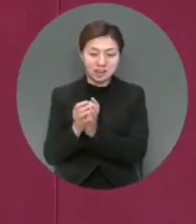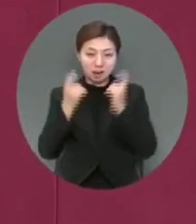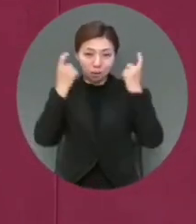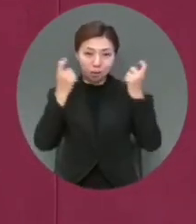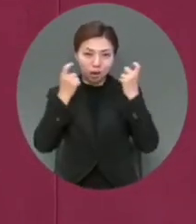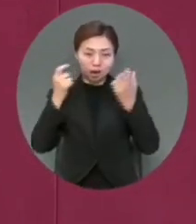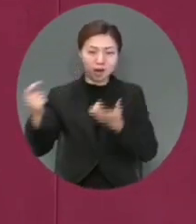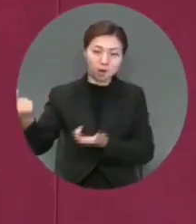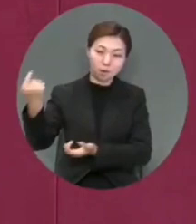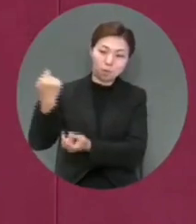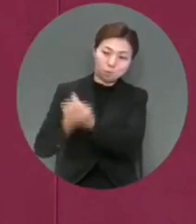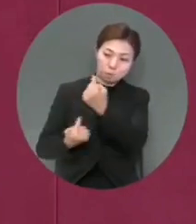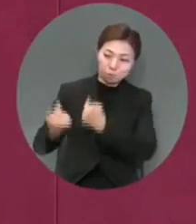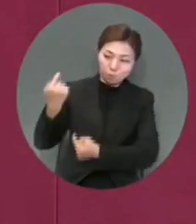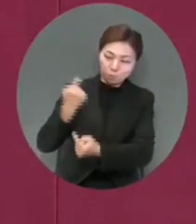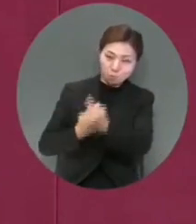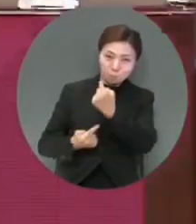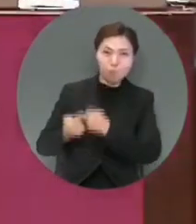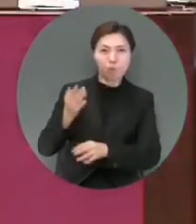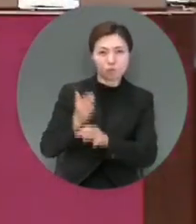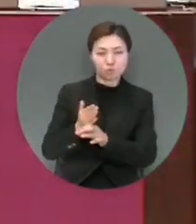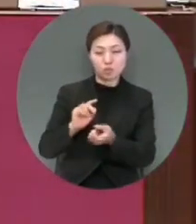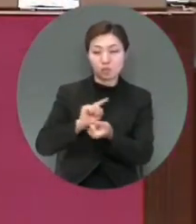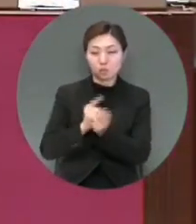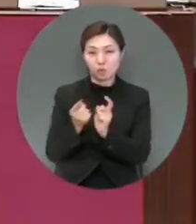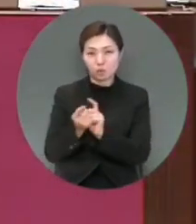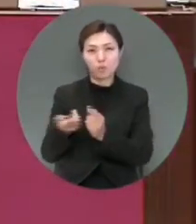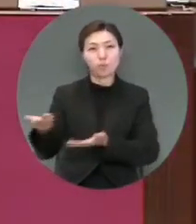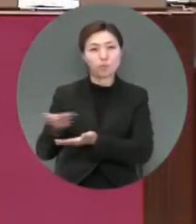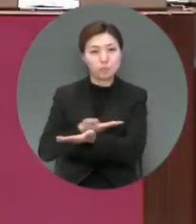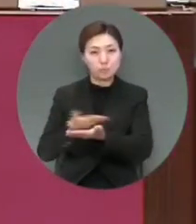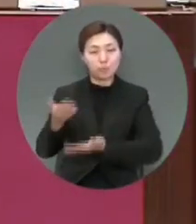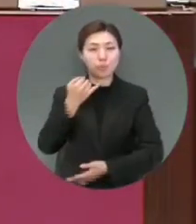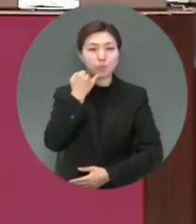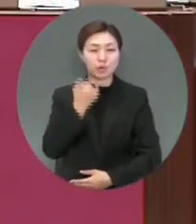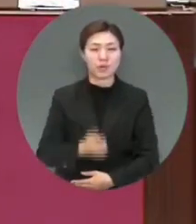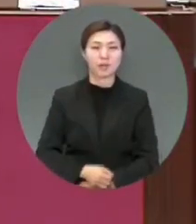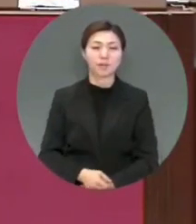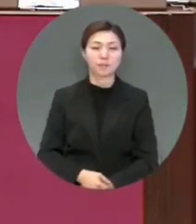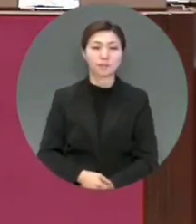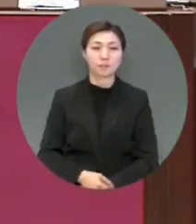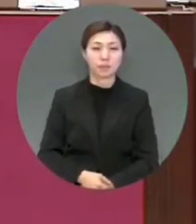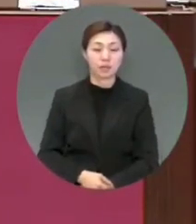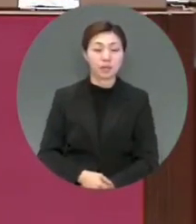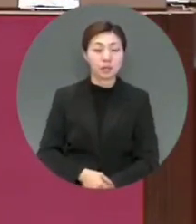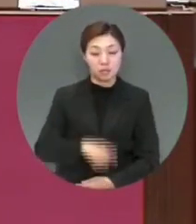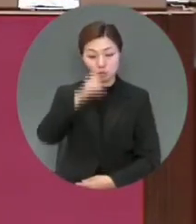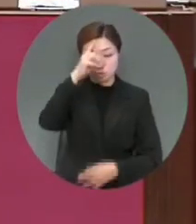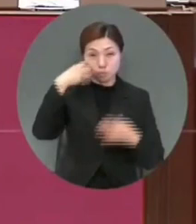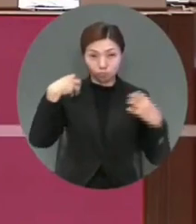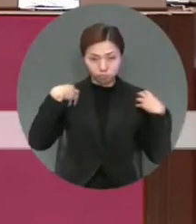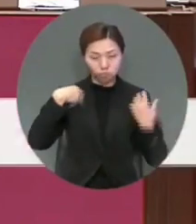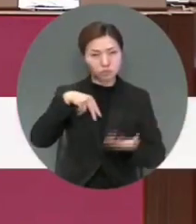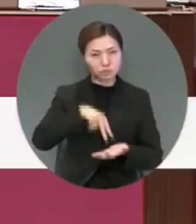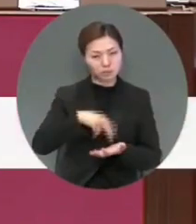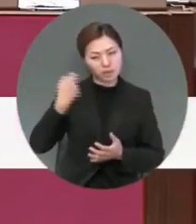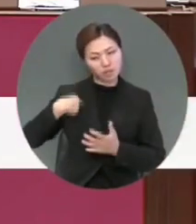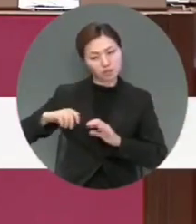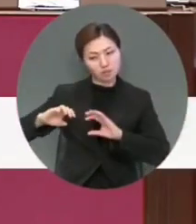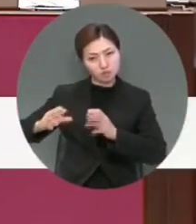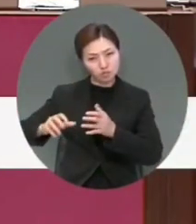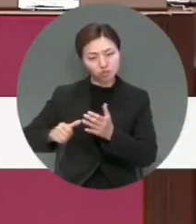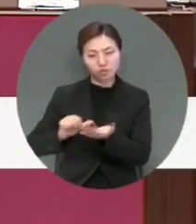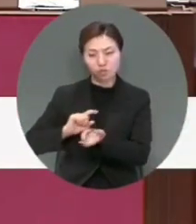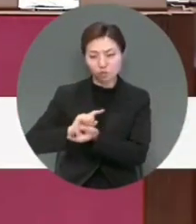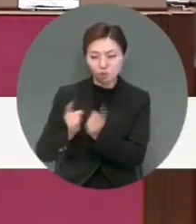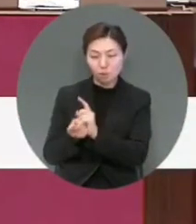활발해지고 있습니다. 정부는 중국과 호혜적 협력을 지속하면서 양국 기업과